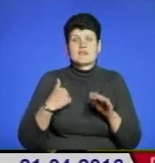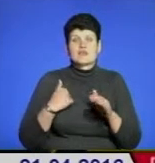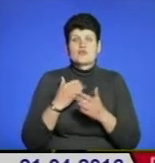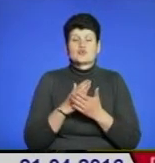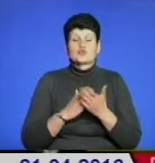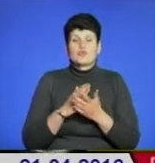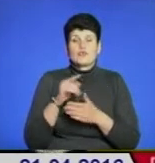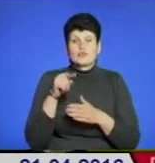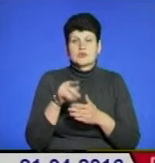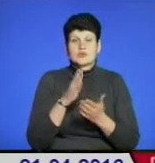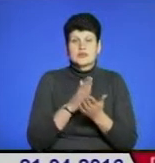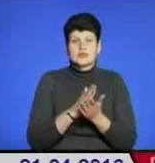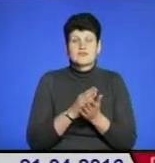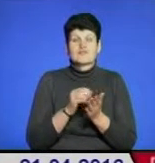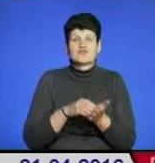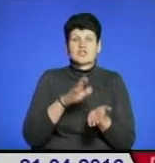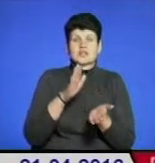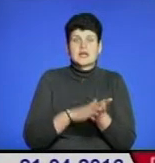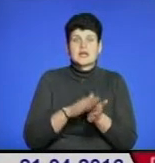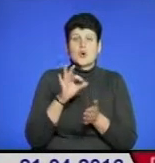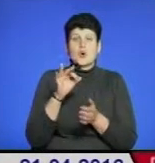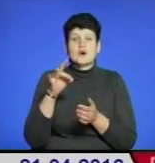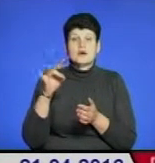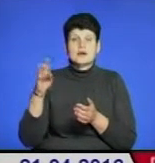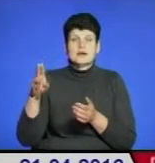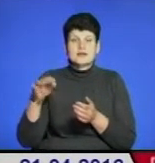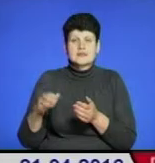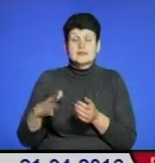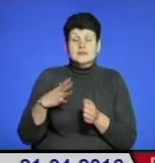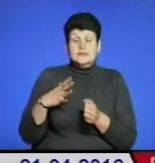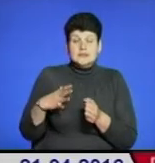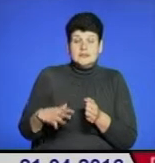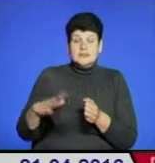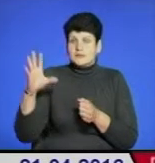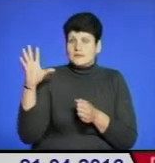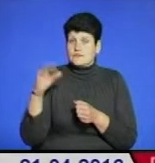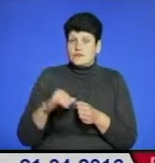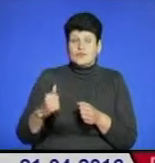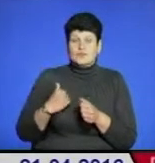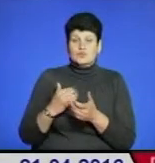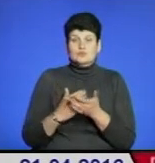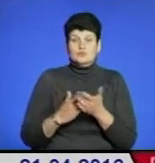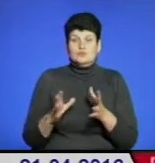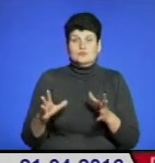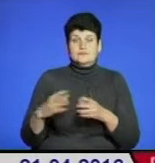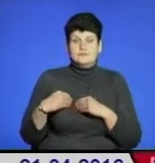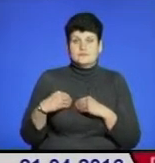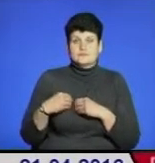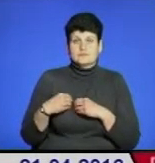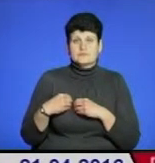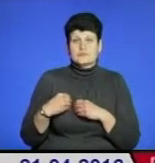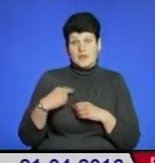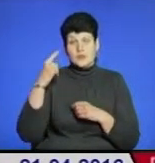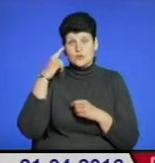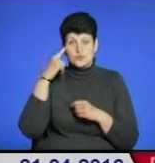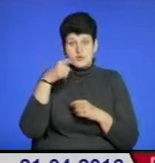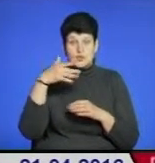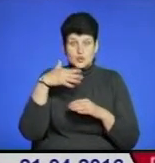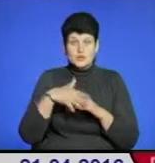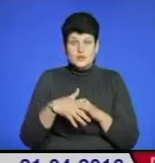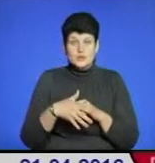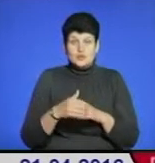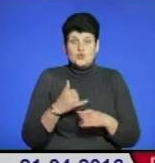військовослужбовець, вона стоїть в статі оркестру, переносить всі тяготи військової служби разом з нами. Я думаю, ви розумієте, що в